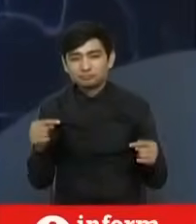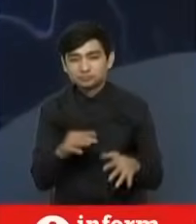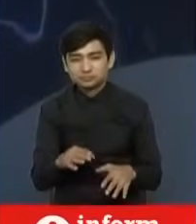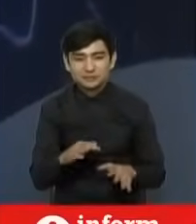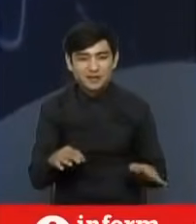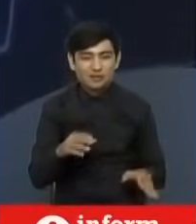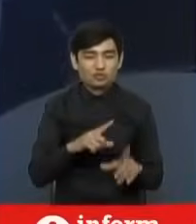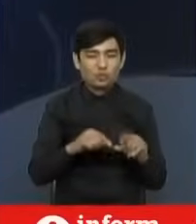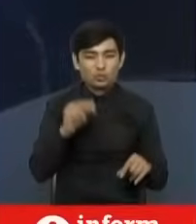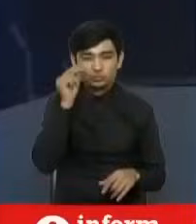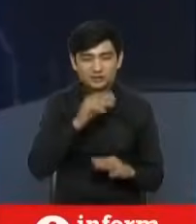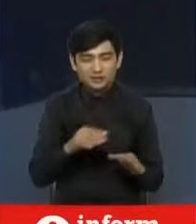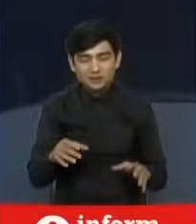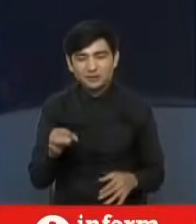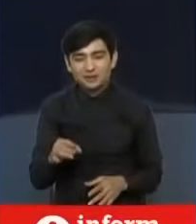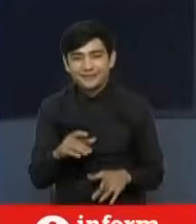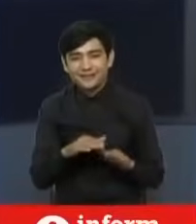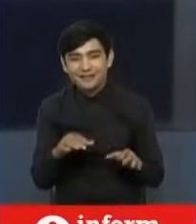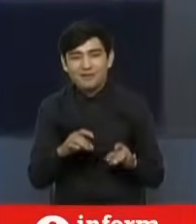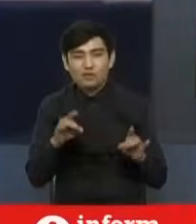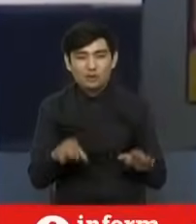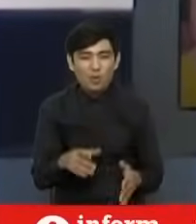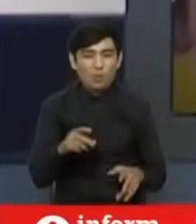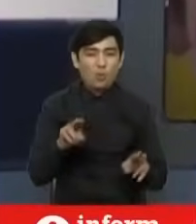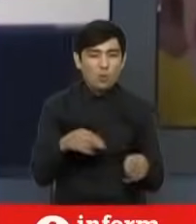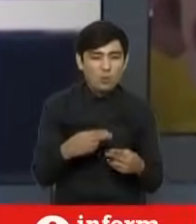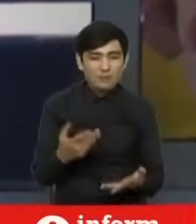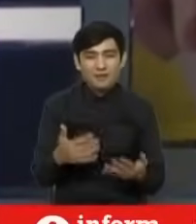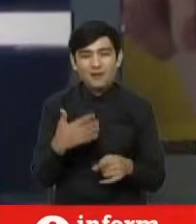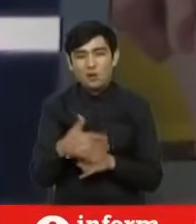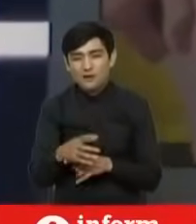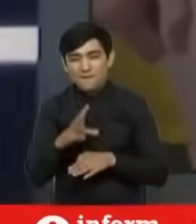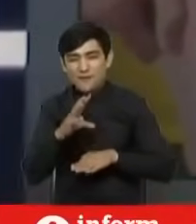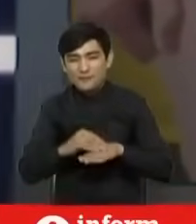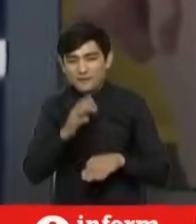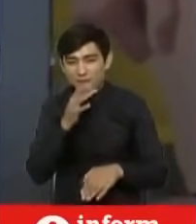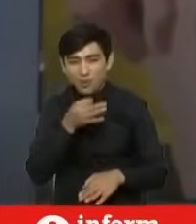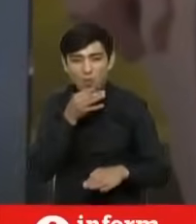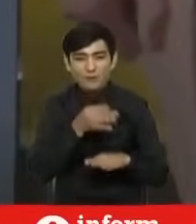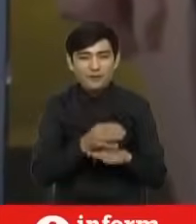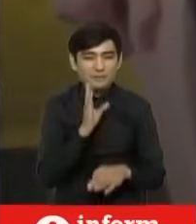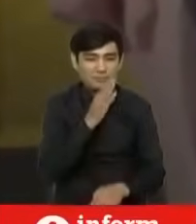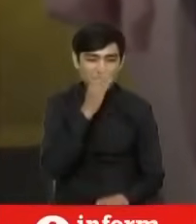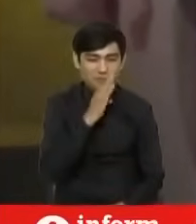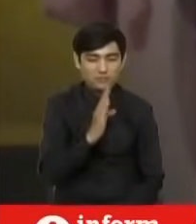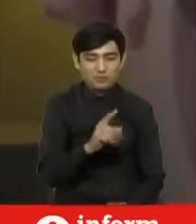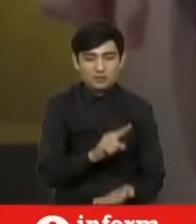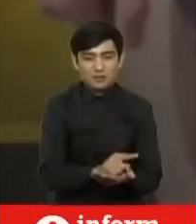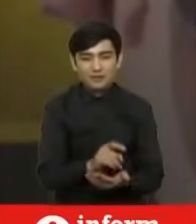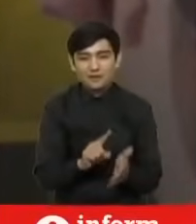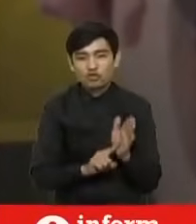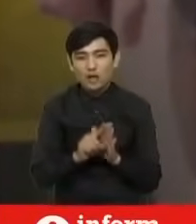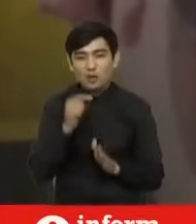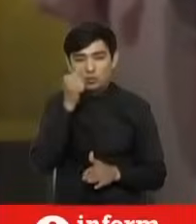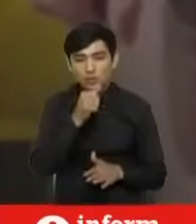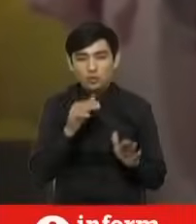отдыха школьников. За нахождение детей в ресторанах, клубах и на улице в позднее время отвечать придется родителям. С начала года